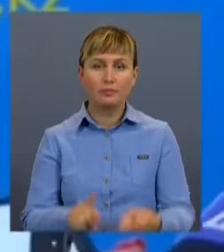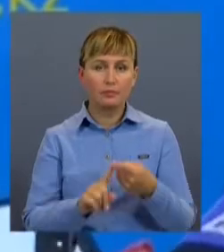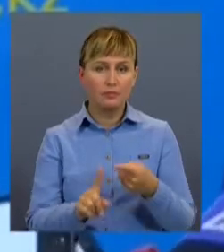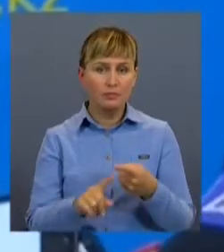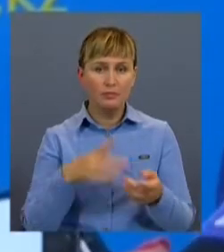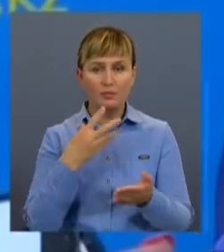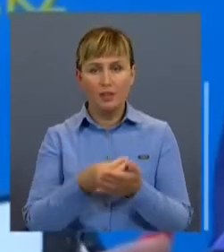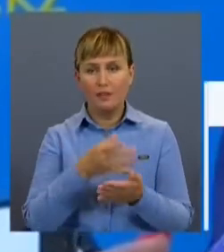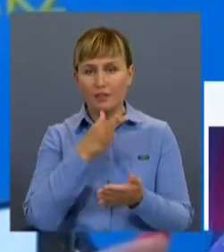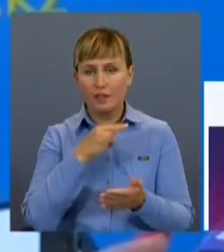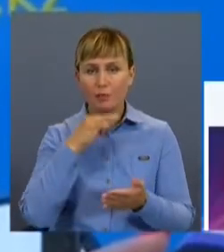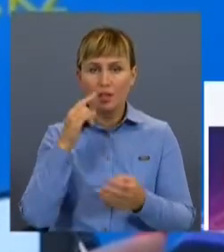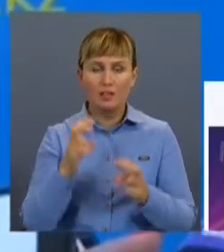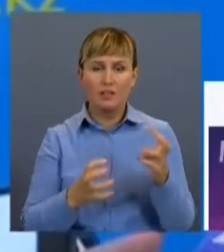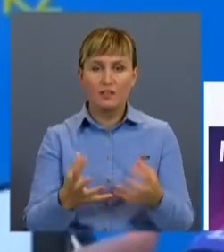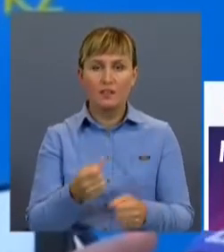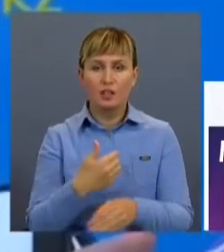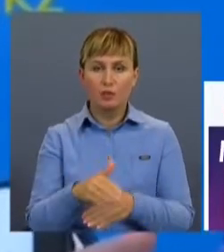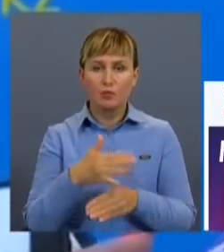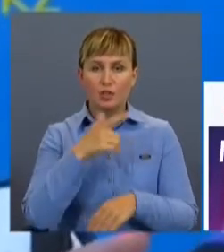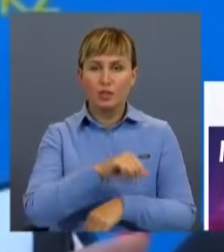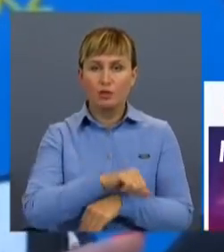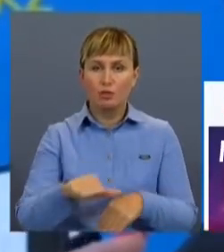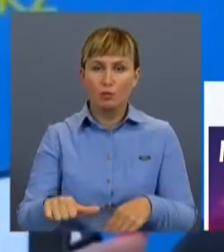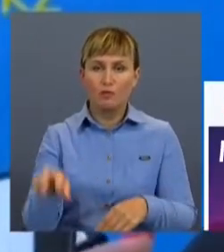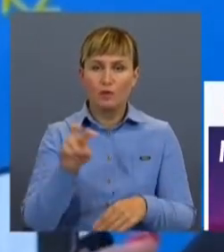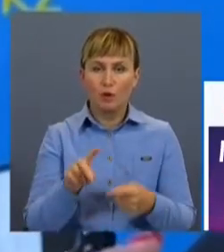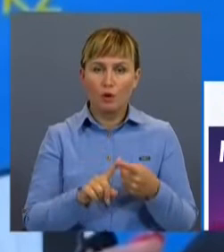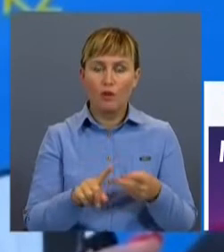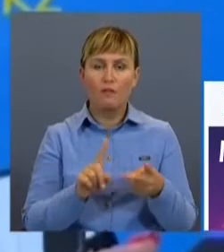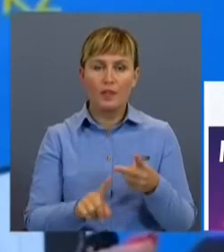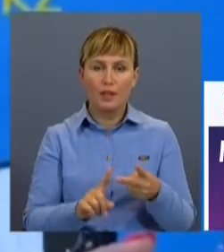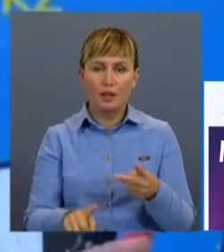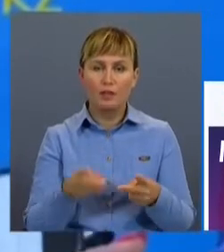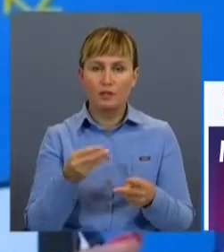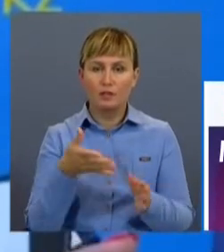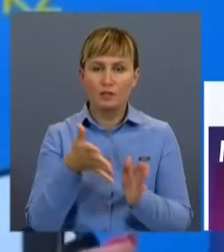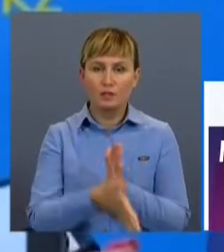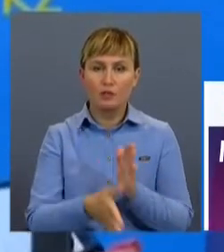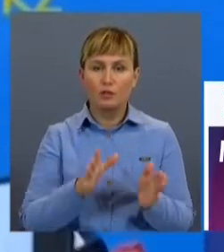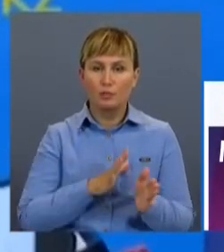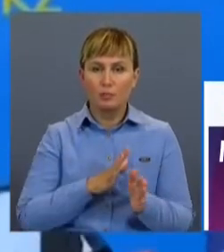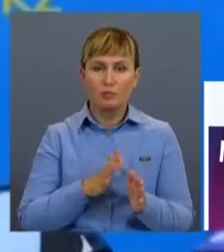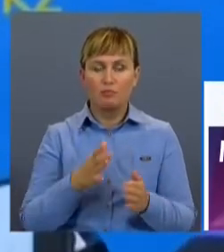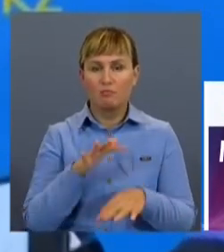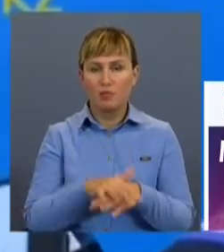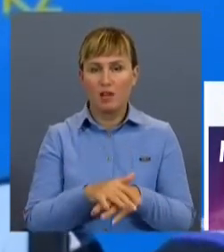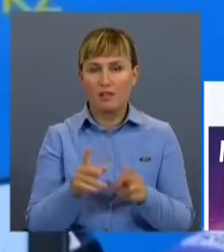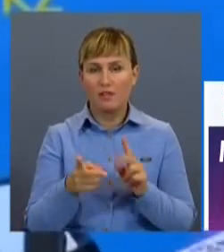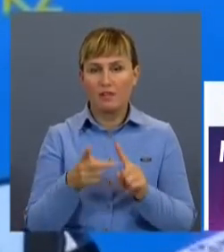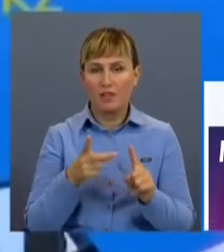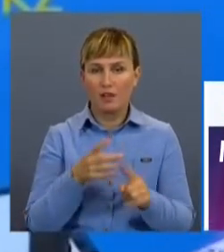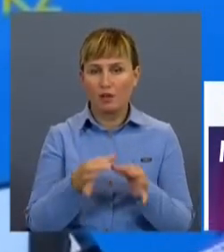свое время казагро взял кредит и на зарубежных рынках валюте вторая часть средств было вложено в неустойчивые банки второго уровня